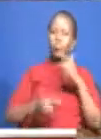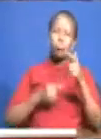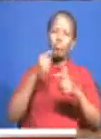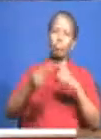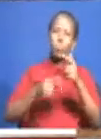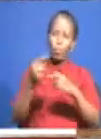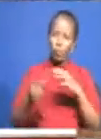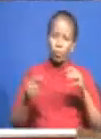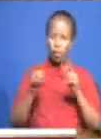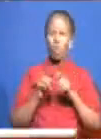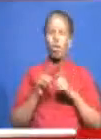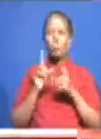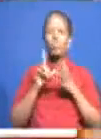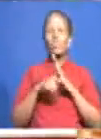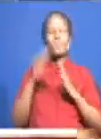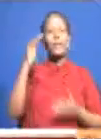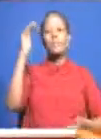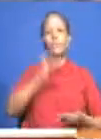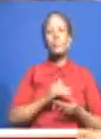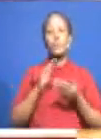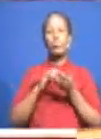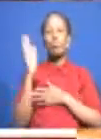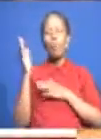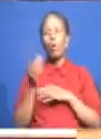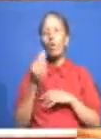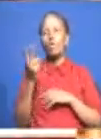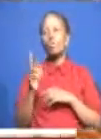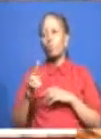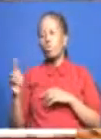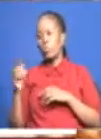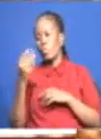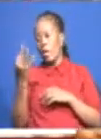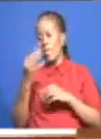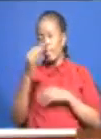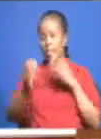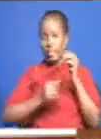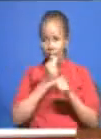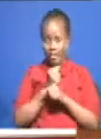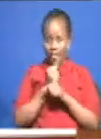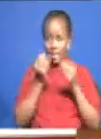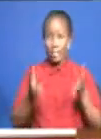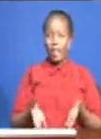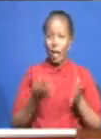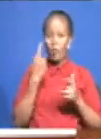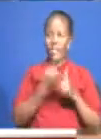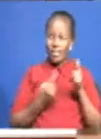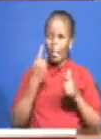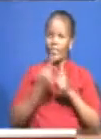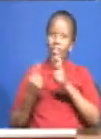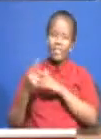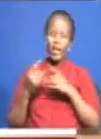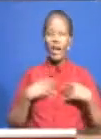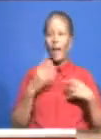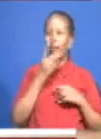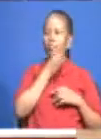kisha ikapungua zaidi hadi kila baada ya miaka 2 hadi 3, na kwa sasa kila mwaka hushuhudia kiangazi. Vyanzo vingi